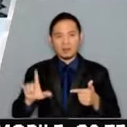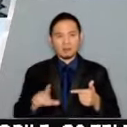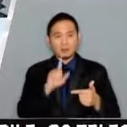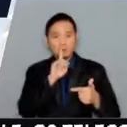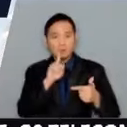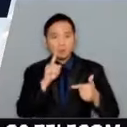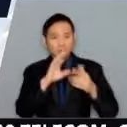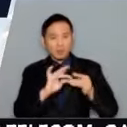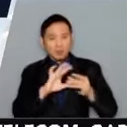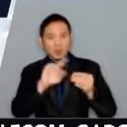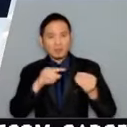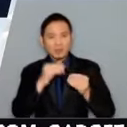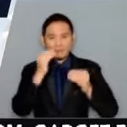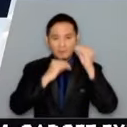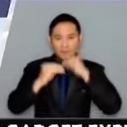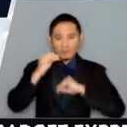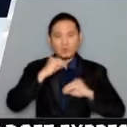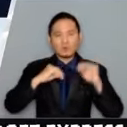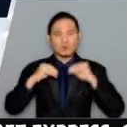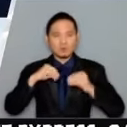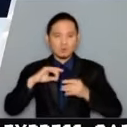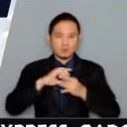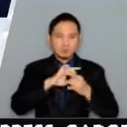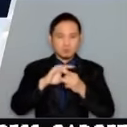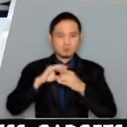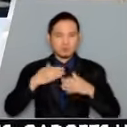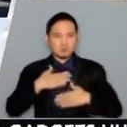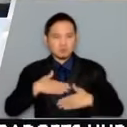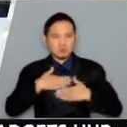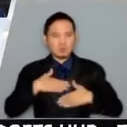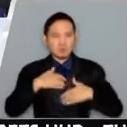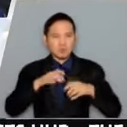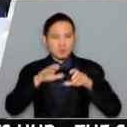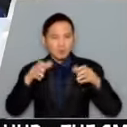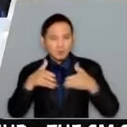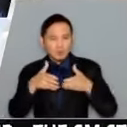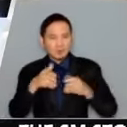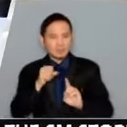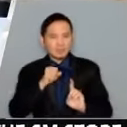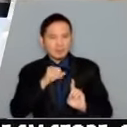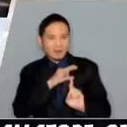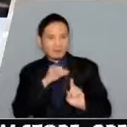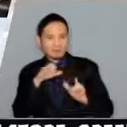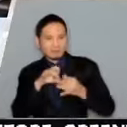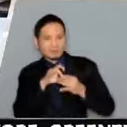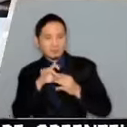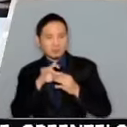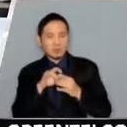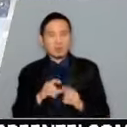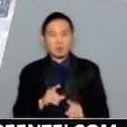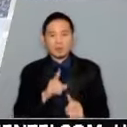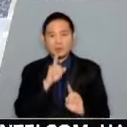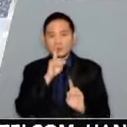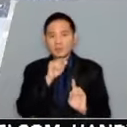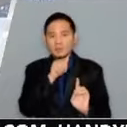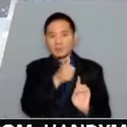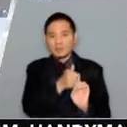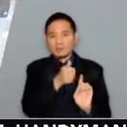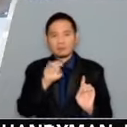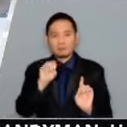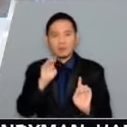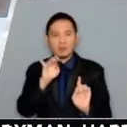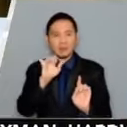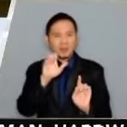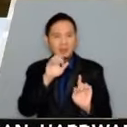ang paborito nilang bonding time ng cast at production crew. Sa ngayon, extra picky ng araw si Marian sa pagpili ng